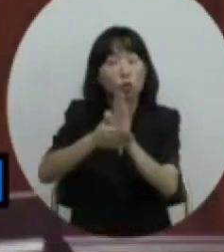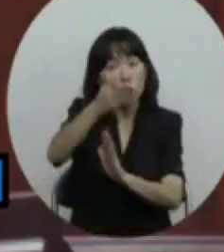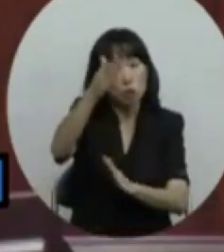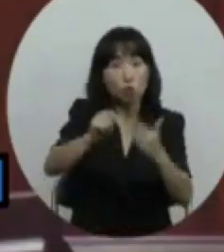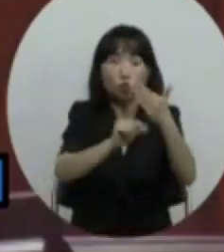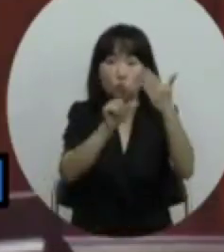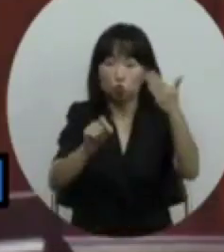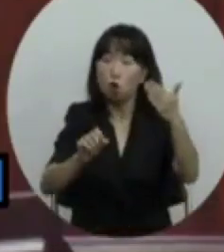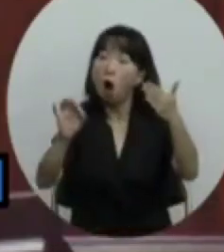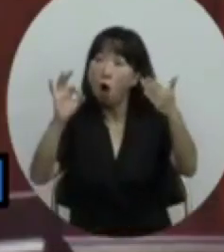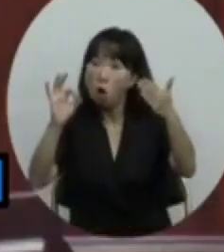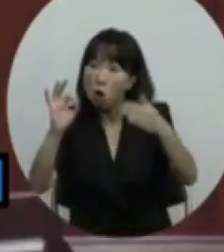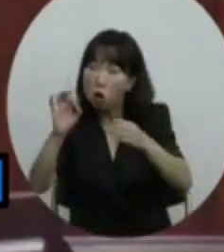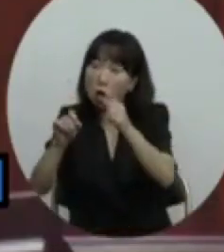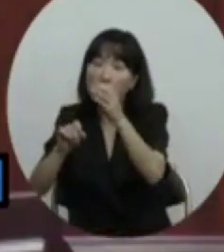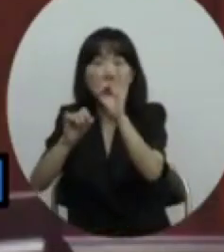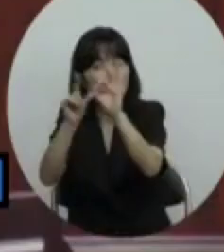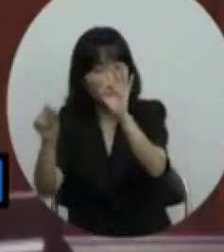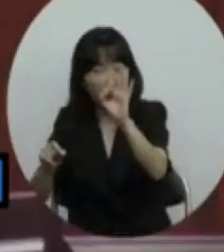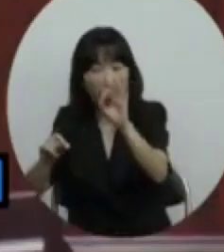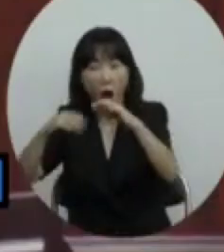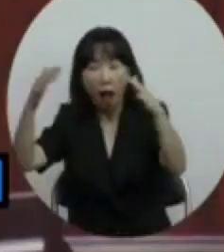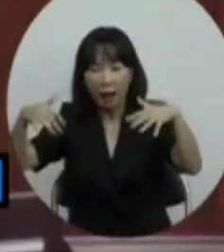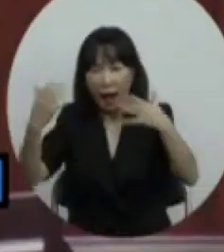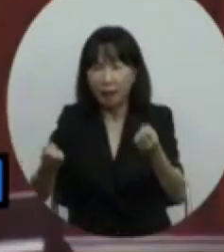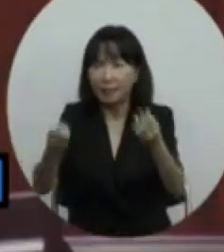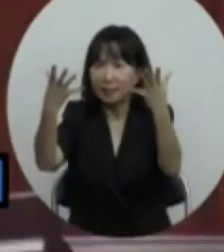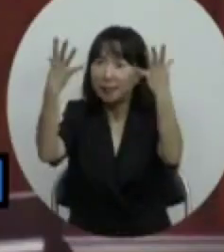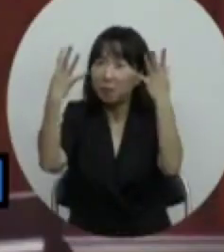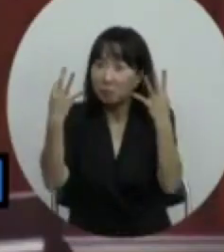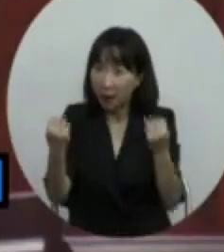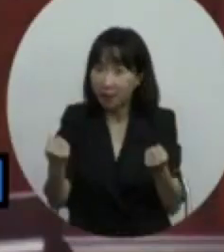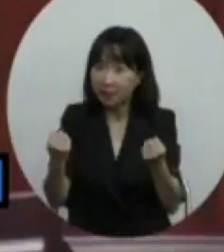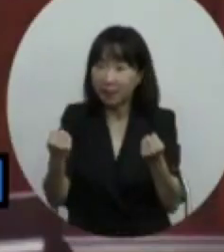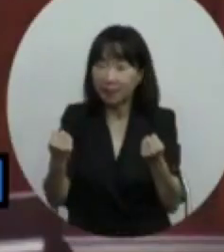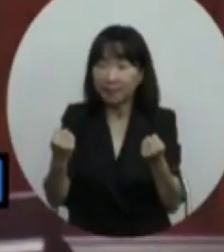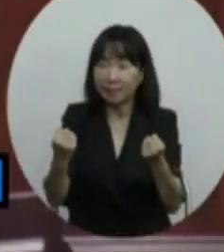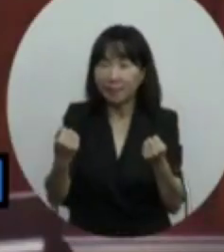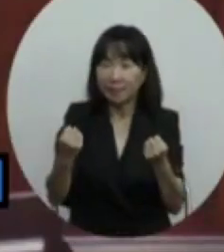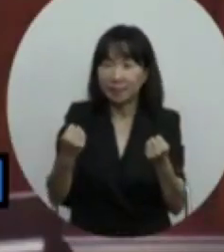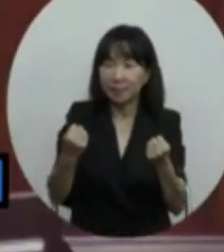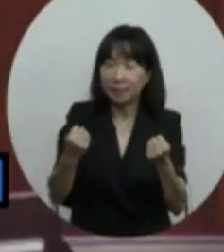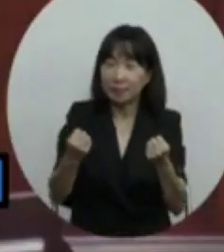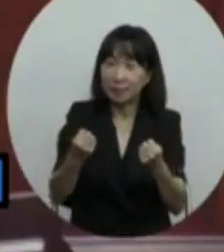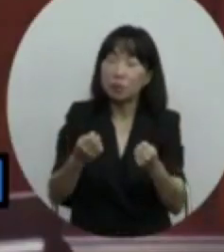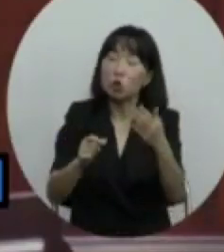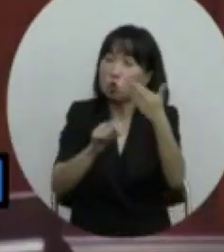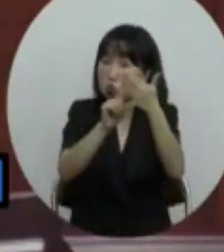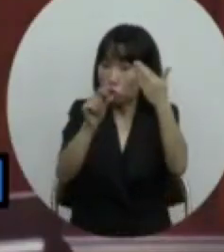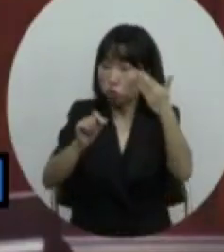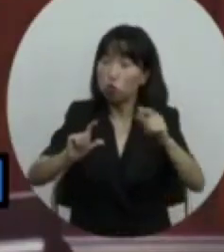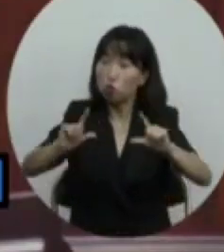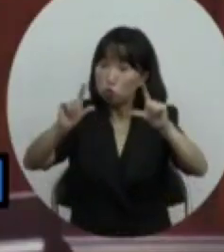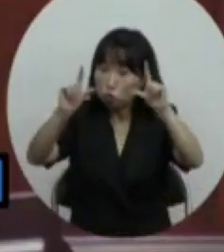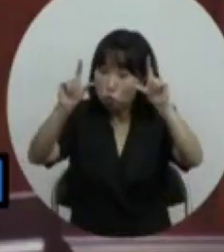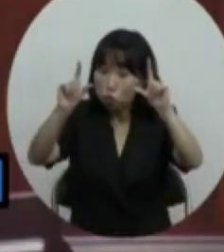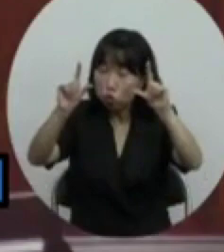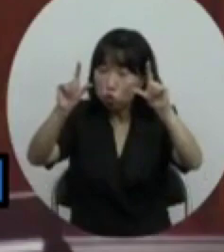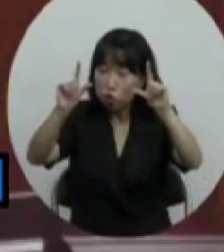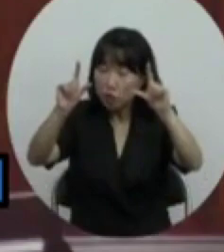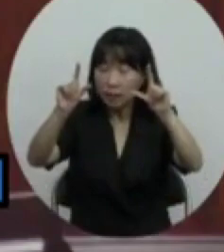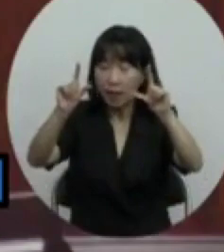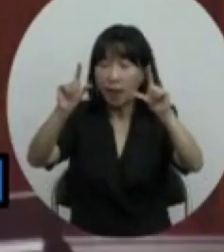가을 행사가 많습니다. 지난 9월 1일 대신면 면밀의 날을 시작으로 각